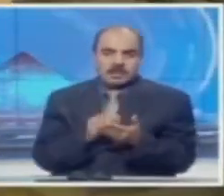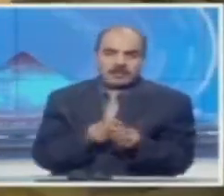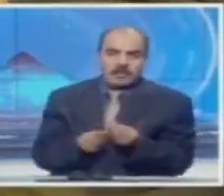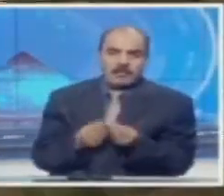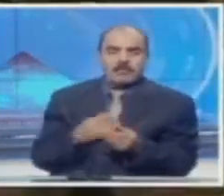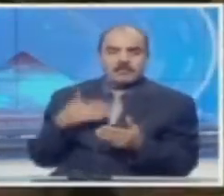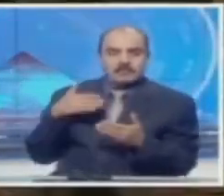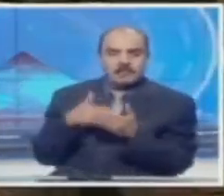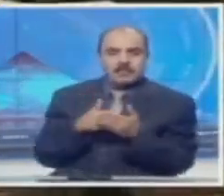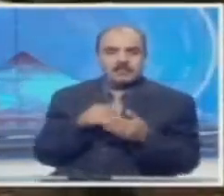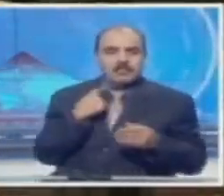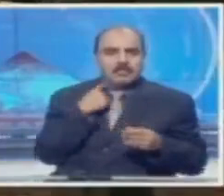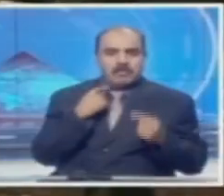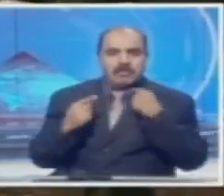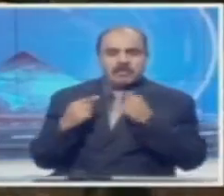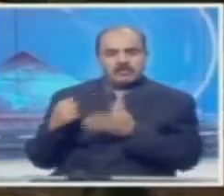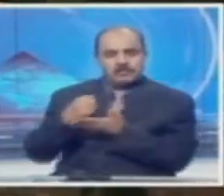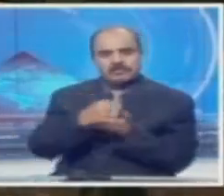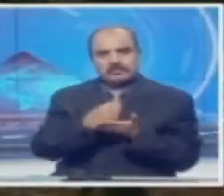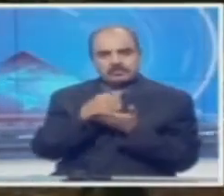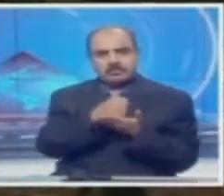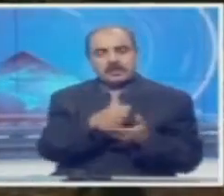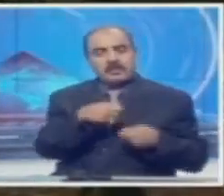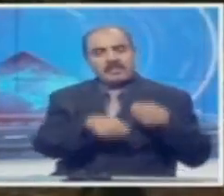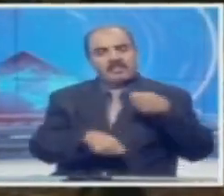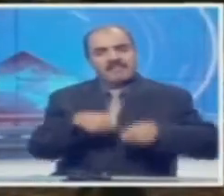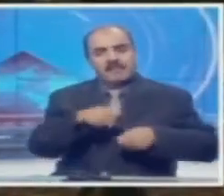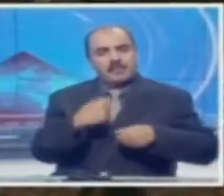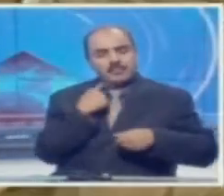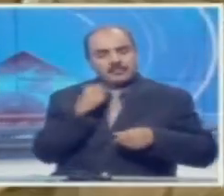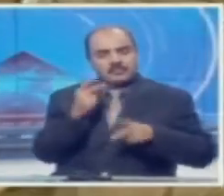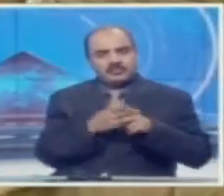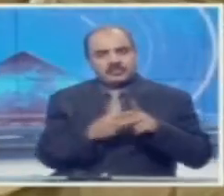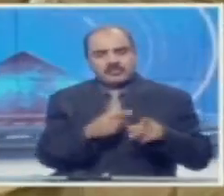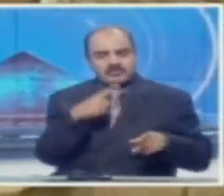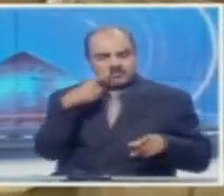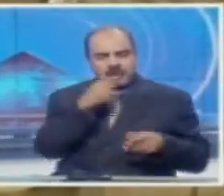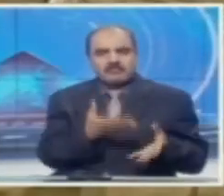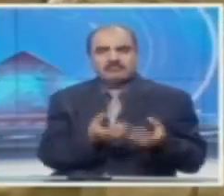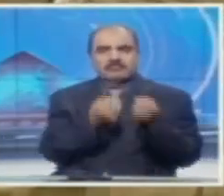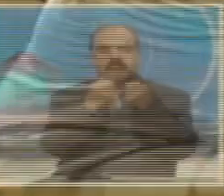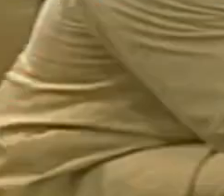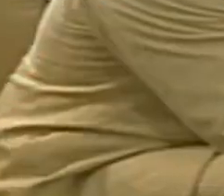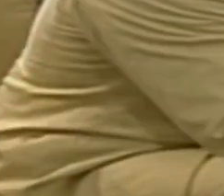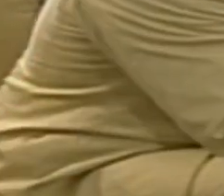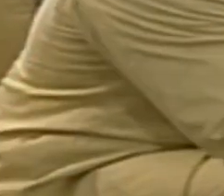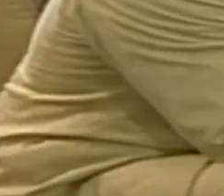تداعياته وتوفير التمويل ومعالجة خسائر وأضرار تغير المناخ.